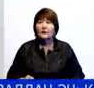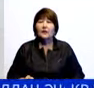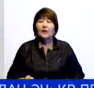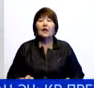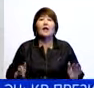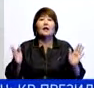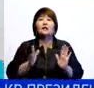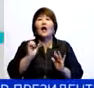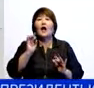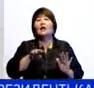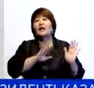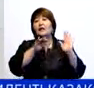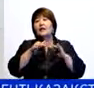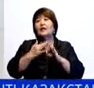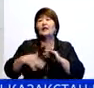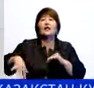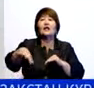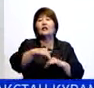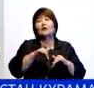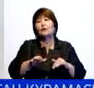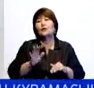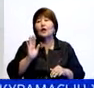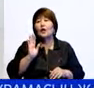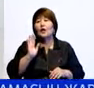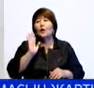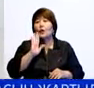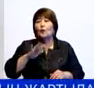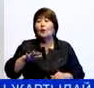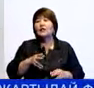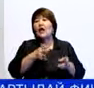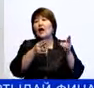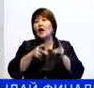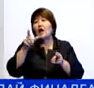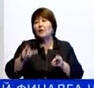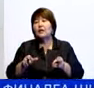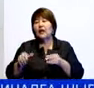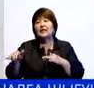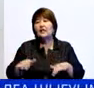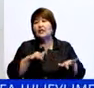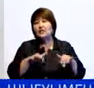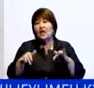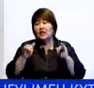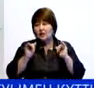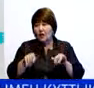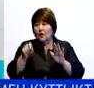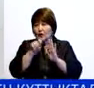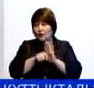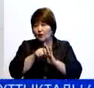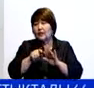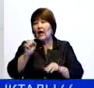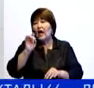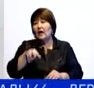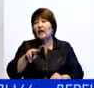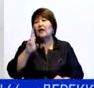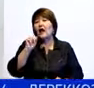Шарал теңізінің аумағында елді мекендерін тұсынан өтетін көлік жолдарында браконьерлік іс-шарасы өтетін болады. Арал,